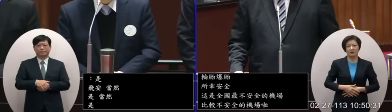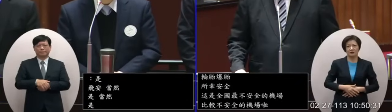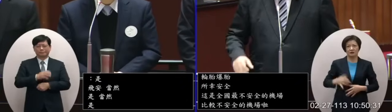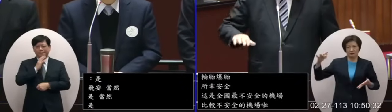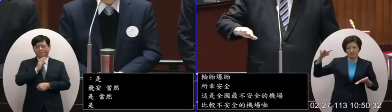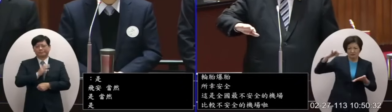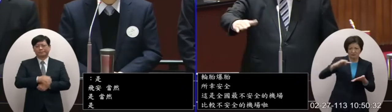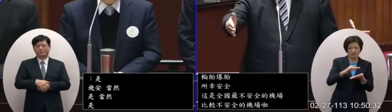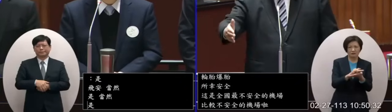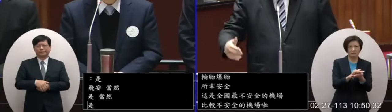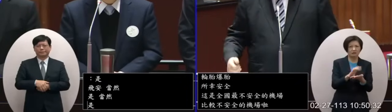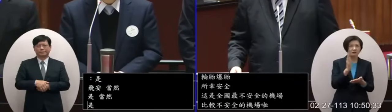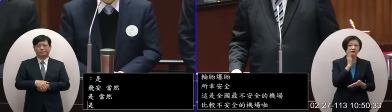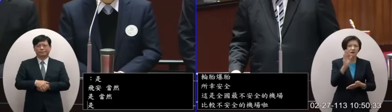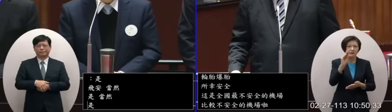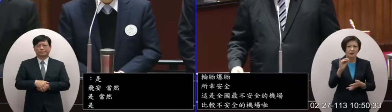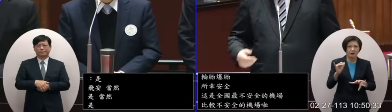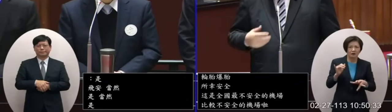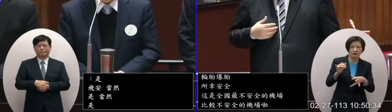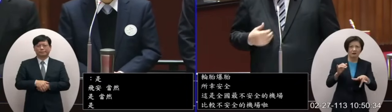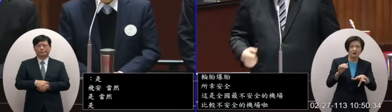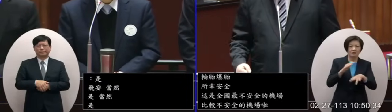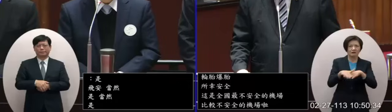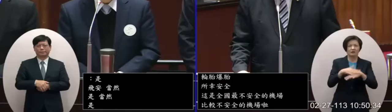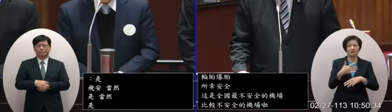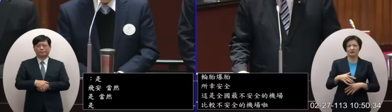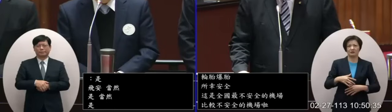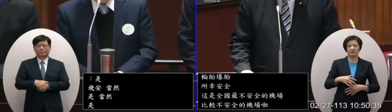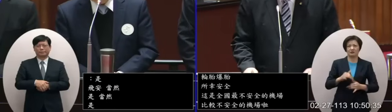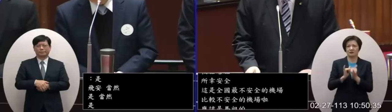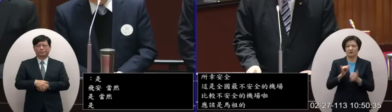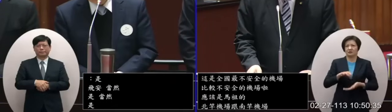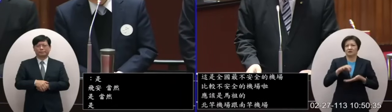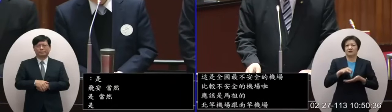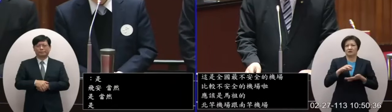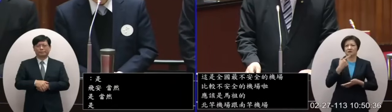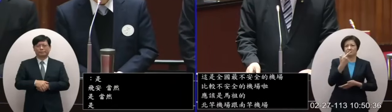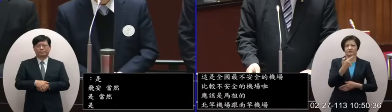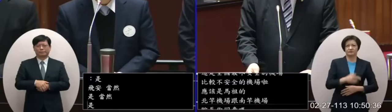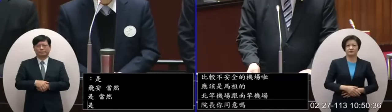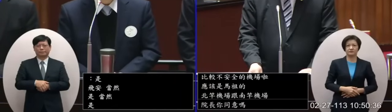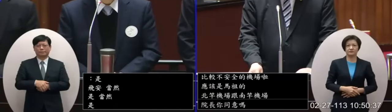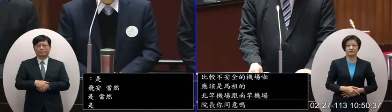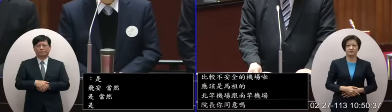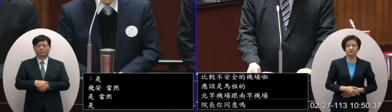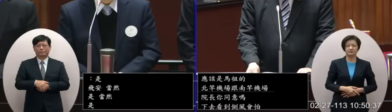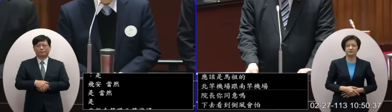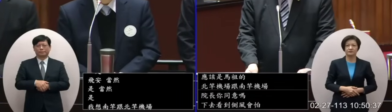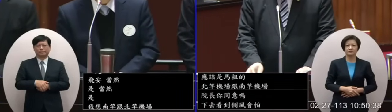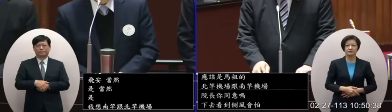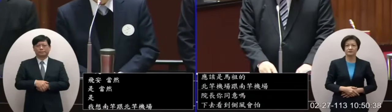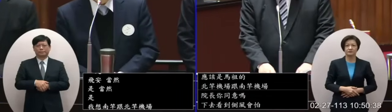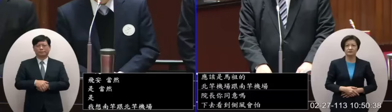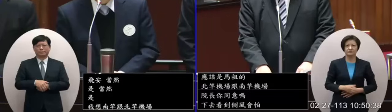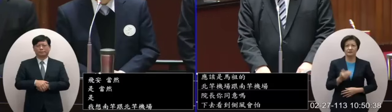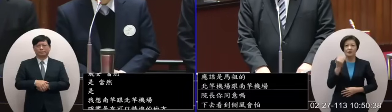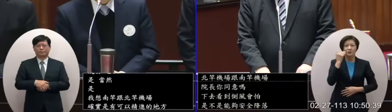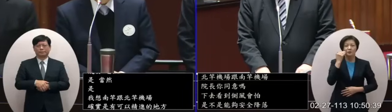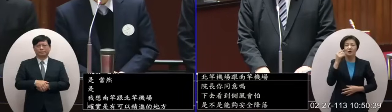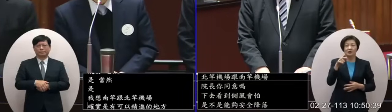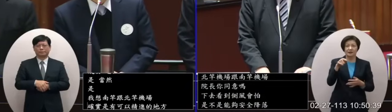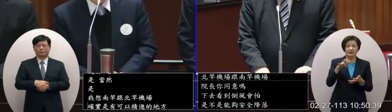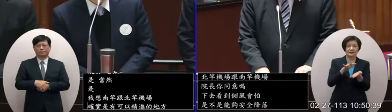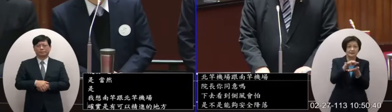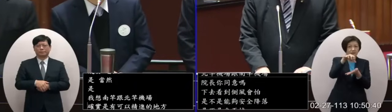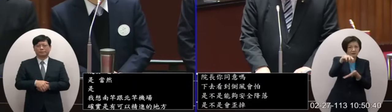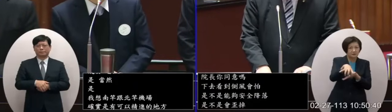落？ 是， 会不会歪掉？这是我们心中的痛嘛，是不是？所以目视机场哈，